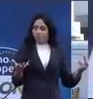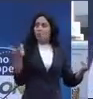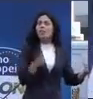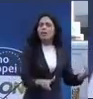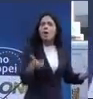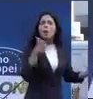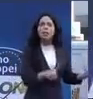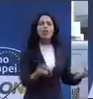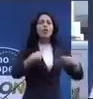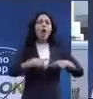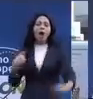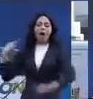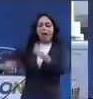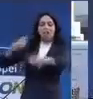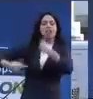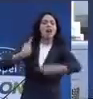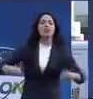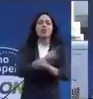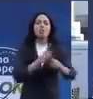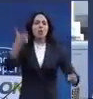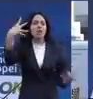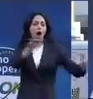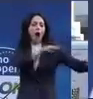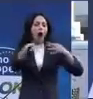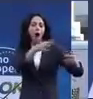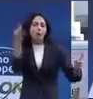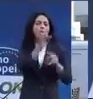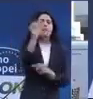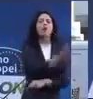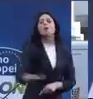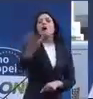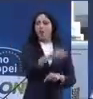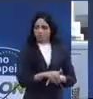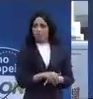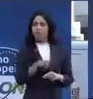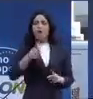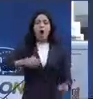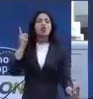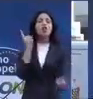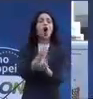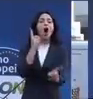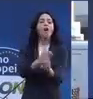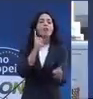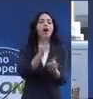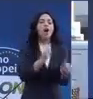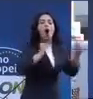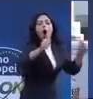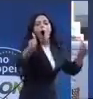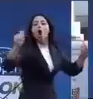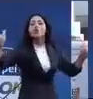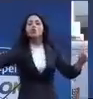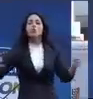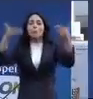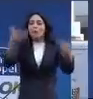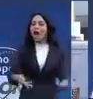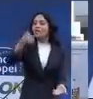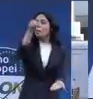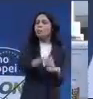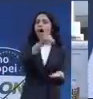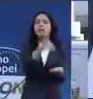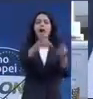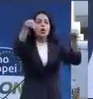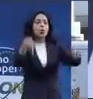perché lo abbiamo ereditato nessuno di noi ha combattuto per averlo è il dovere di ogni persona in questa piazza